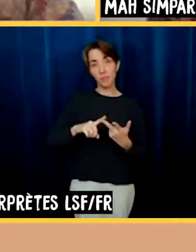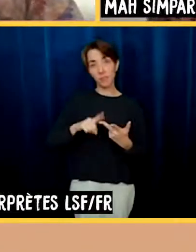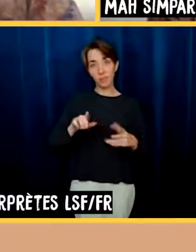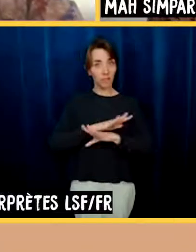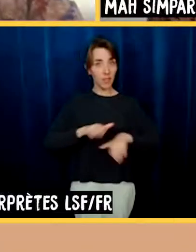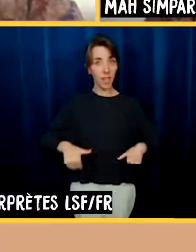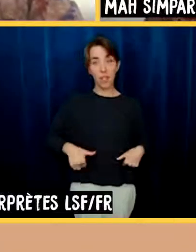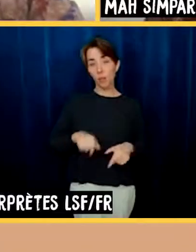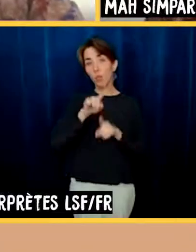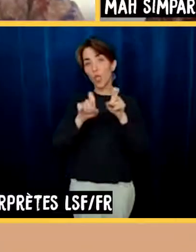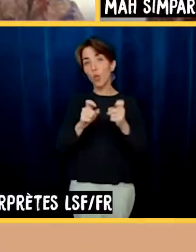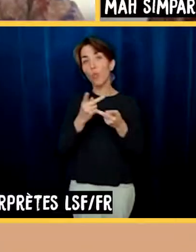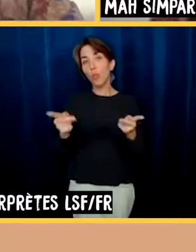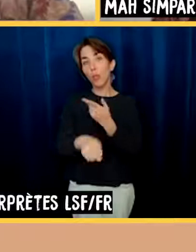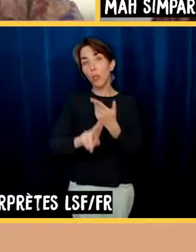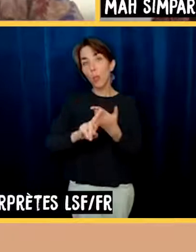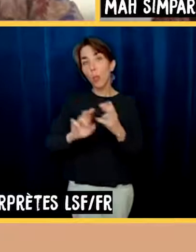on répondra à quelques questions du public.